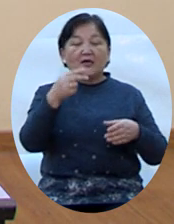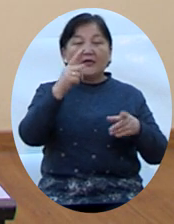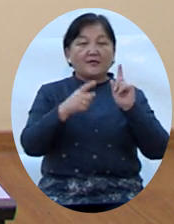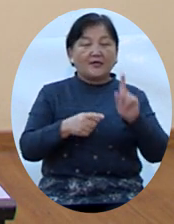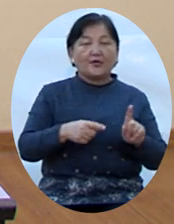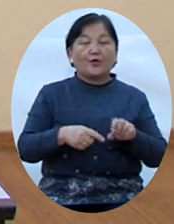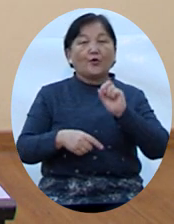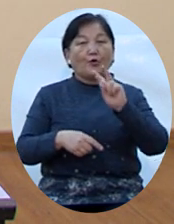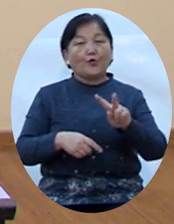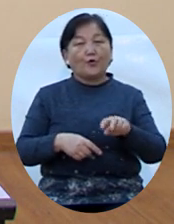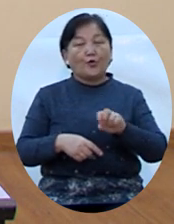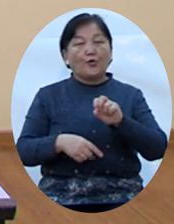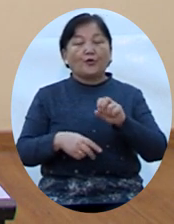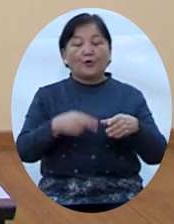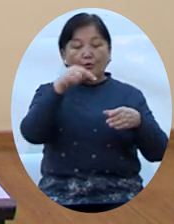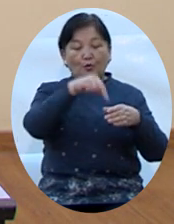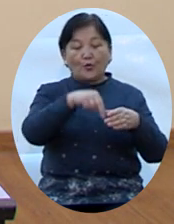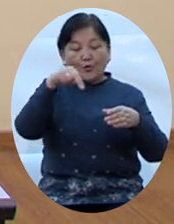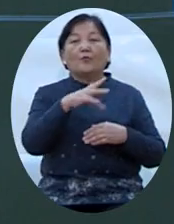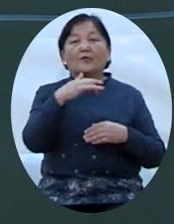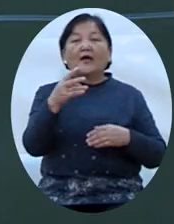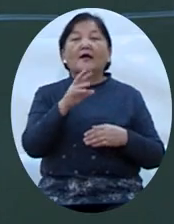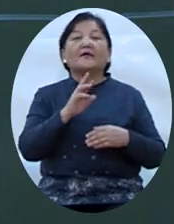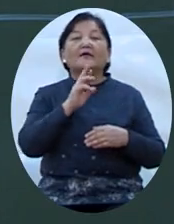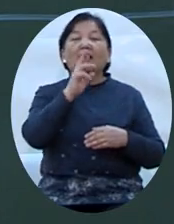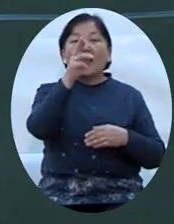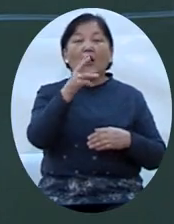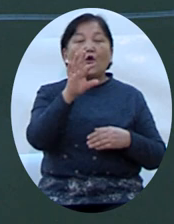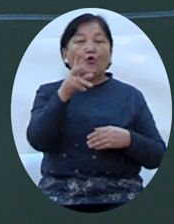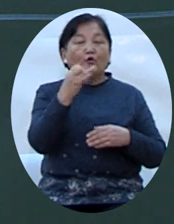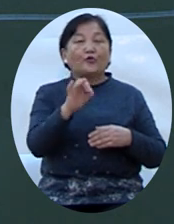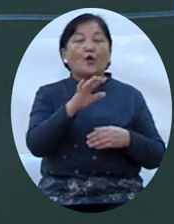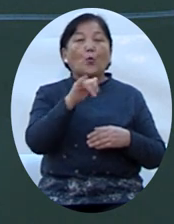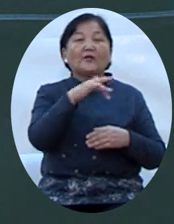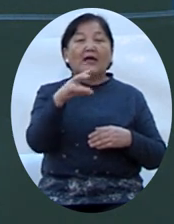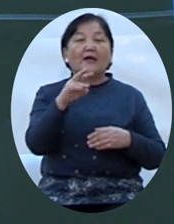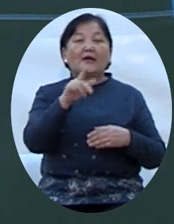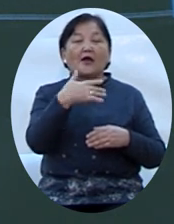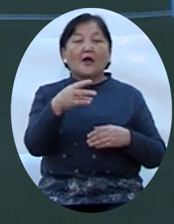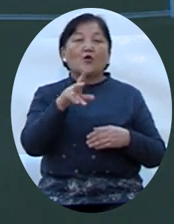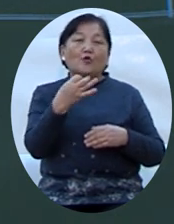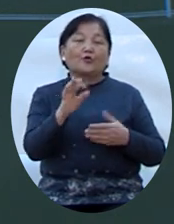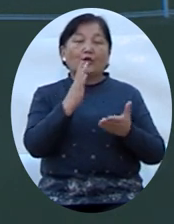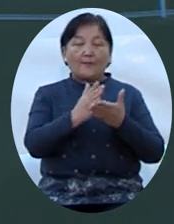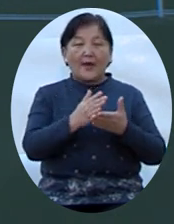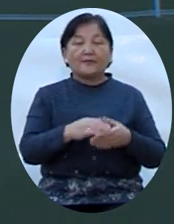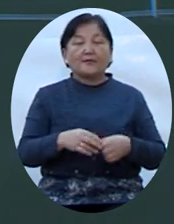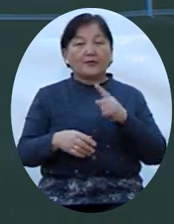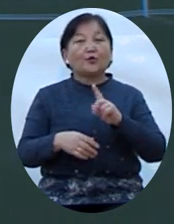болон 2 дугаарын уусмалт нэмэхэд улаан ягаан өнгийг үзүүлж байна.